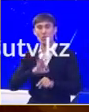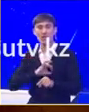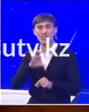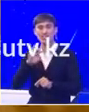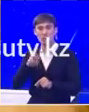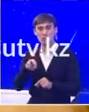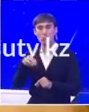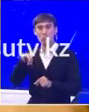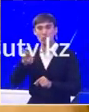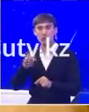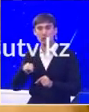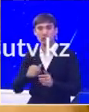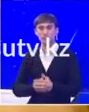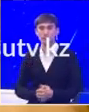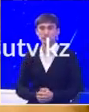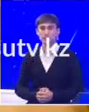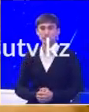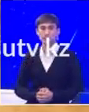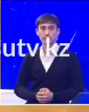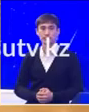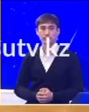и молот.